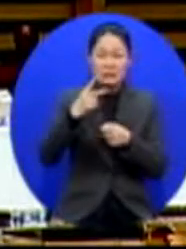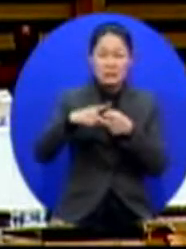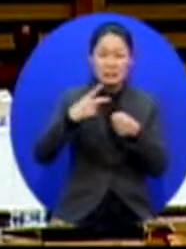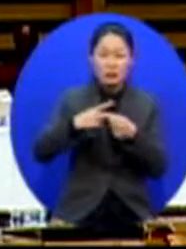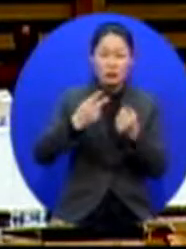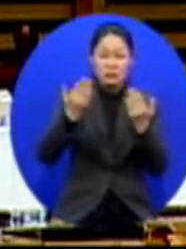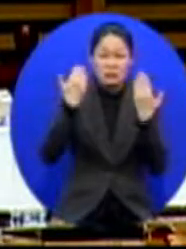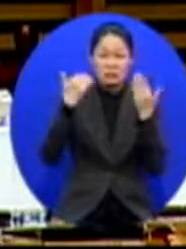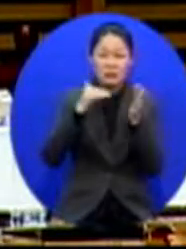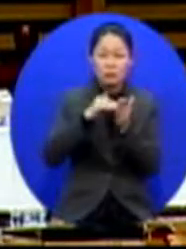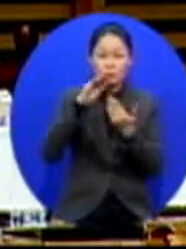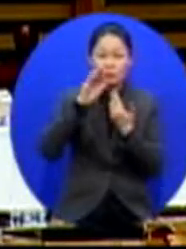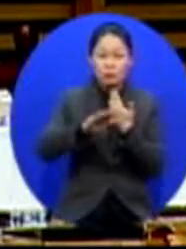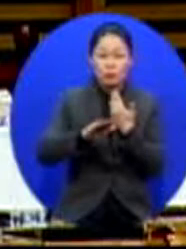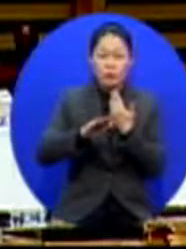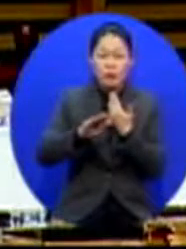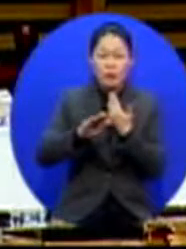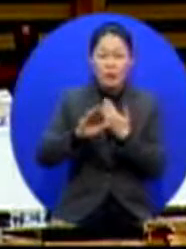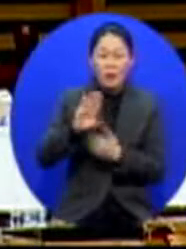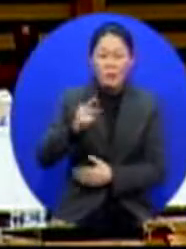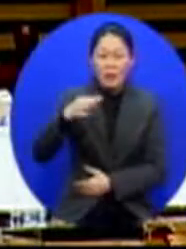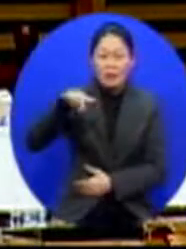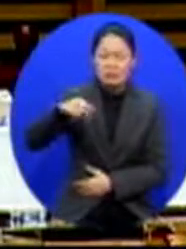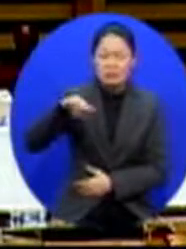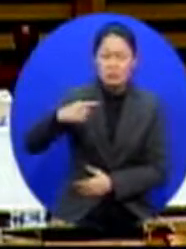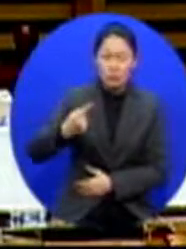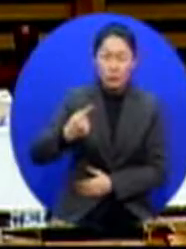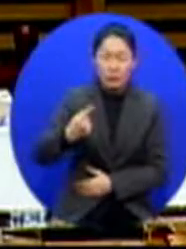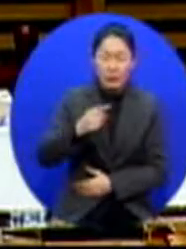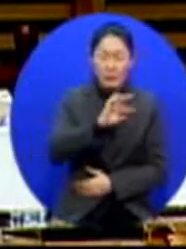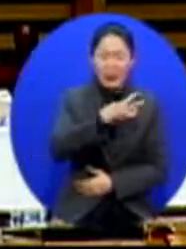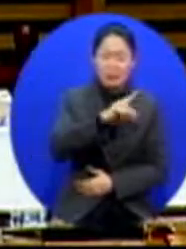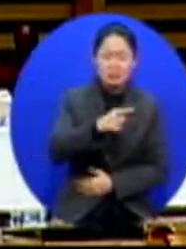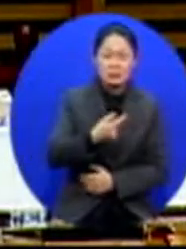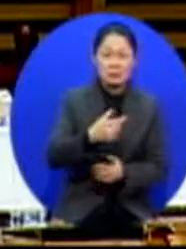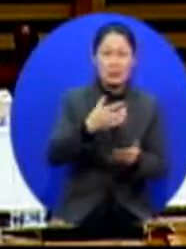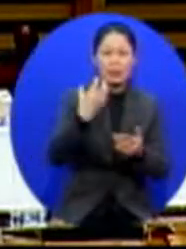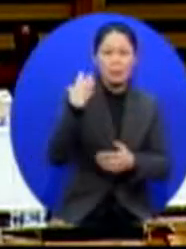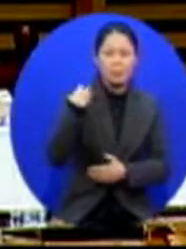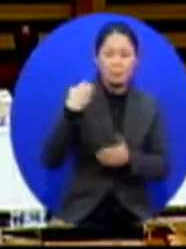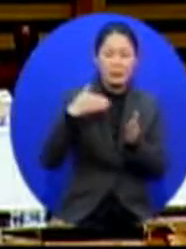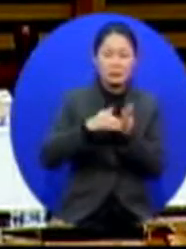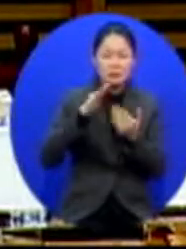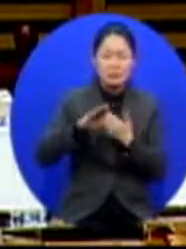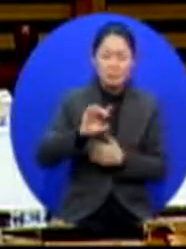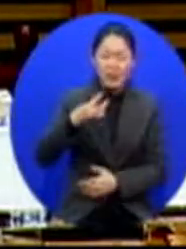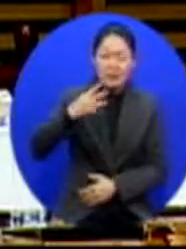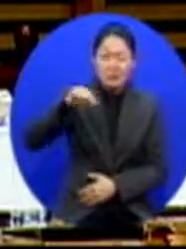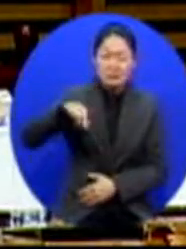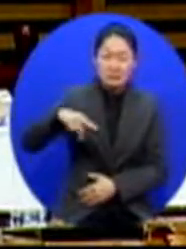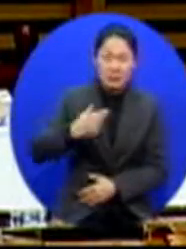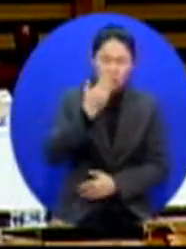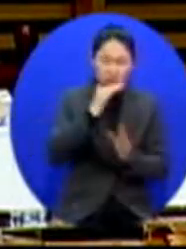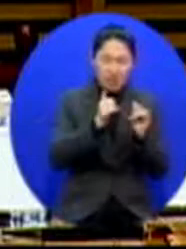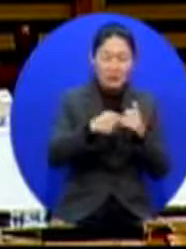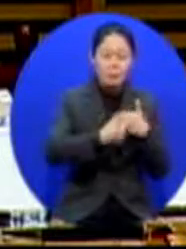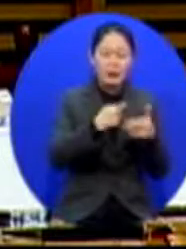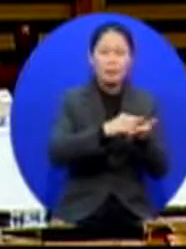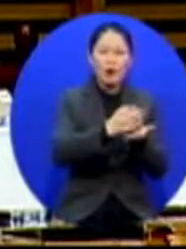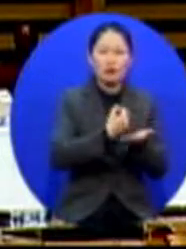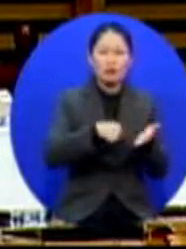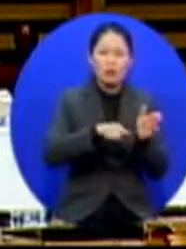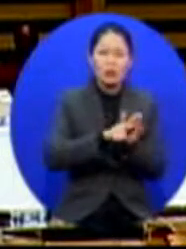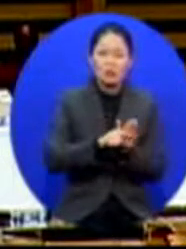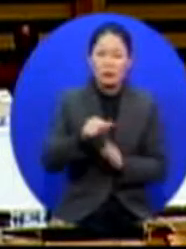보 르 기 5 패스도 가 펠릭스의 소임을 이어받은 2 앨릭스 가 유대인의 마음을 얻고자 하여 바울을 구류